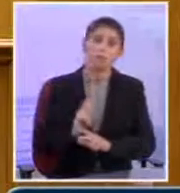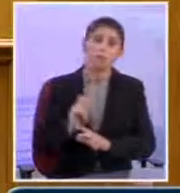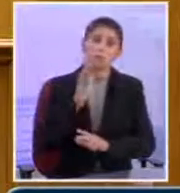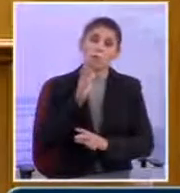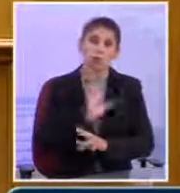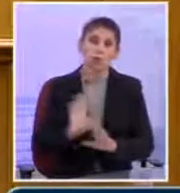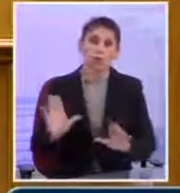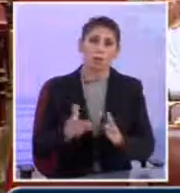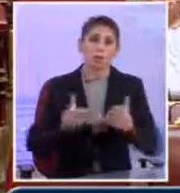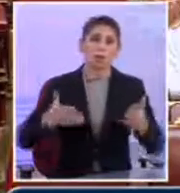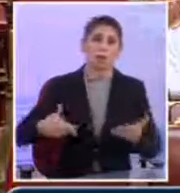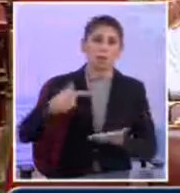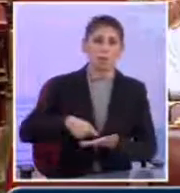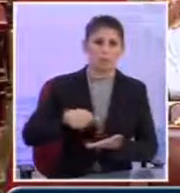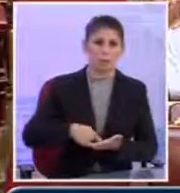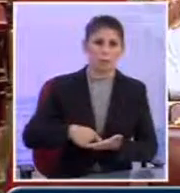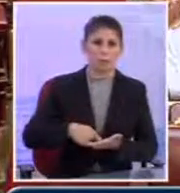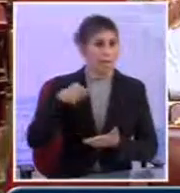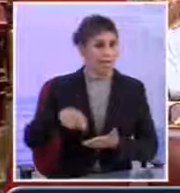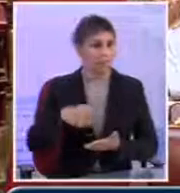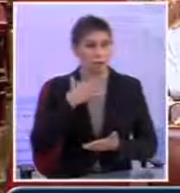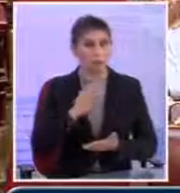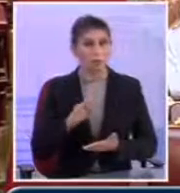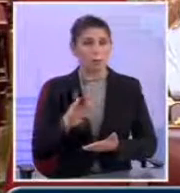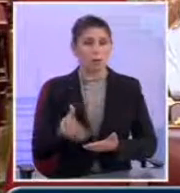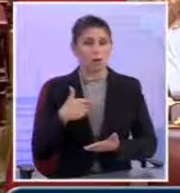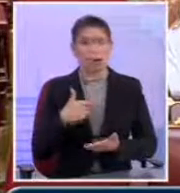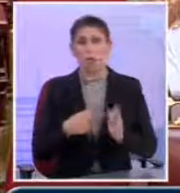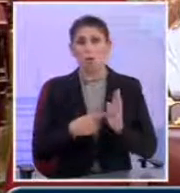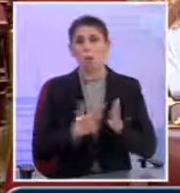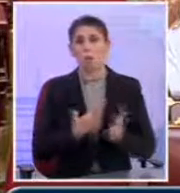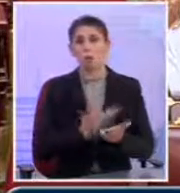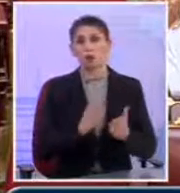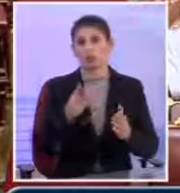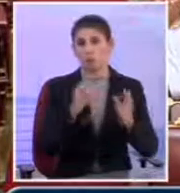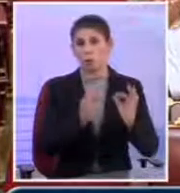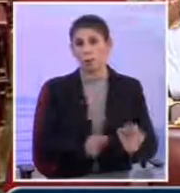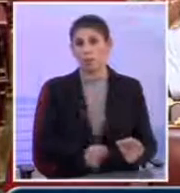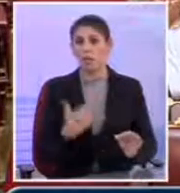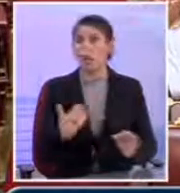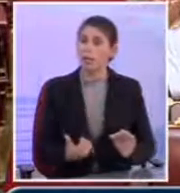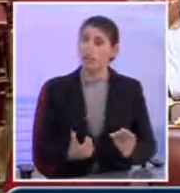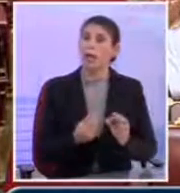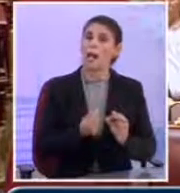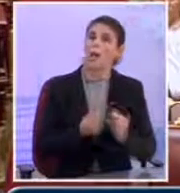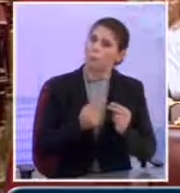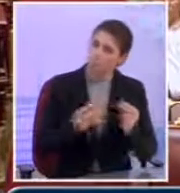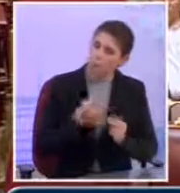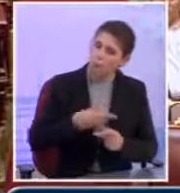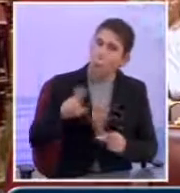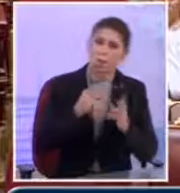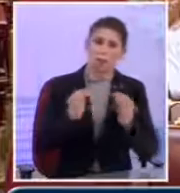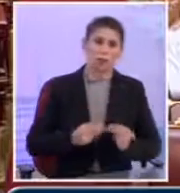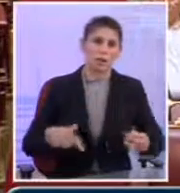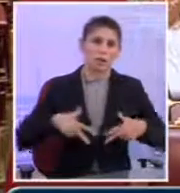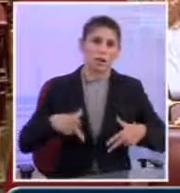τουλάχιστον μεγαλύτεροι φόροι. Και εδώ πέρα λοιπόν εγώ αντιπροτείνω το τρίτο μοντέλο, και το τρίτο μοντέλο είναι αποτελεσματικότερο κράτος. Αλλά αυτό βέβαια